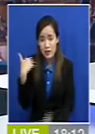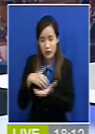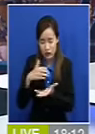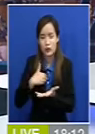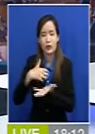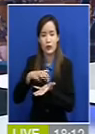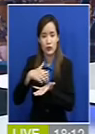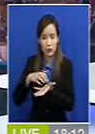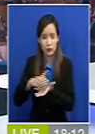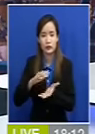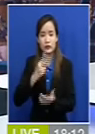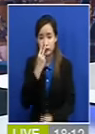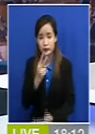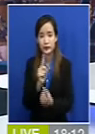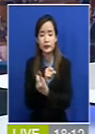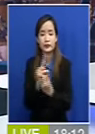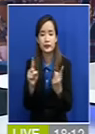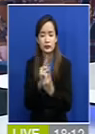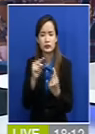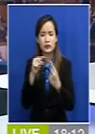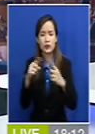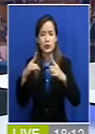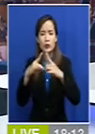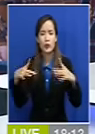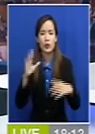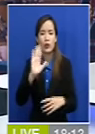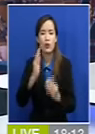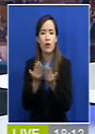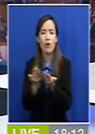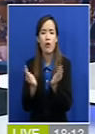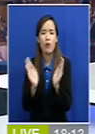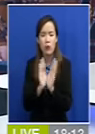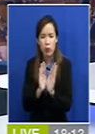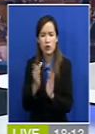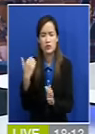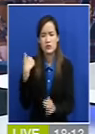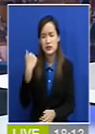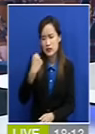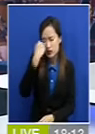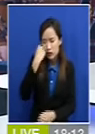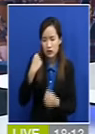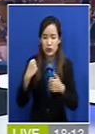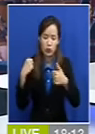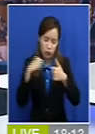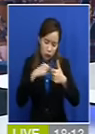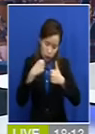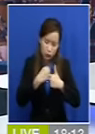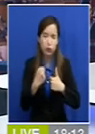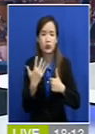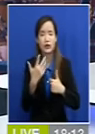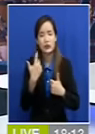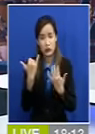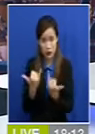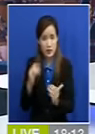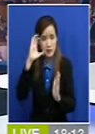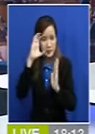าดูกันที่ประเด็นทางสังคมบ้าง ค่ะเป็นเรื่องความขัดแย้งในครอบครัวนะคะถึงขั้นลงไม้ลงมือกันอีกแล้วล่ะค่ะคราวนี้มีภาพเป็นคลิ